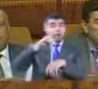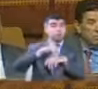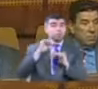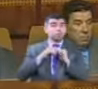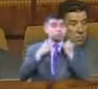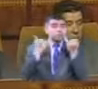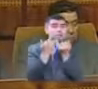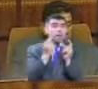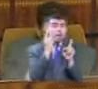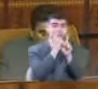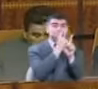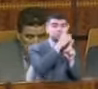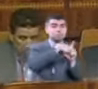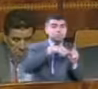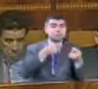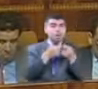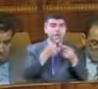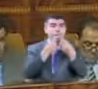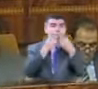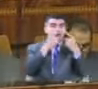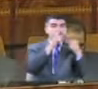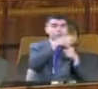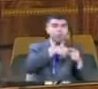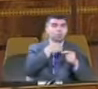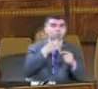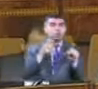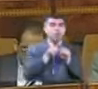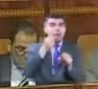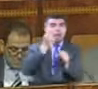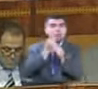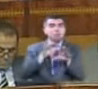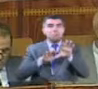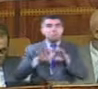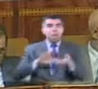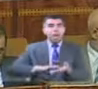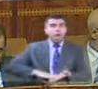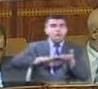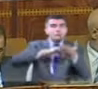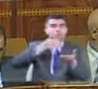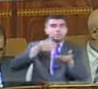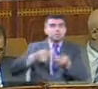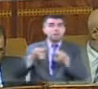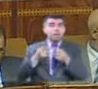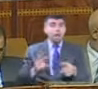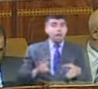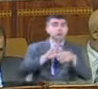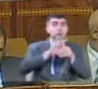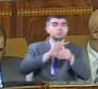الاجتماعات الرفيعة المستوى عقد المنتديات الاقتصادية بين المنظمات المهنية لتباحث فرص الشراكة بين